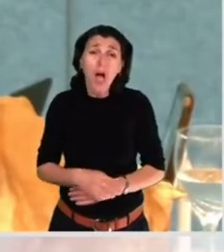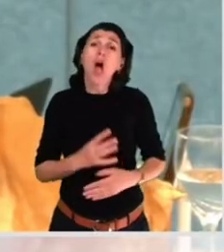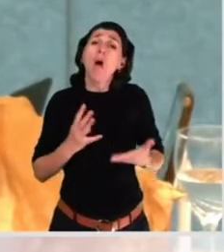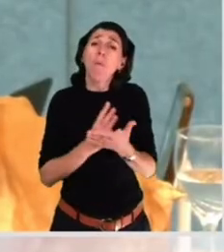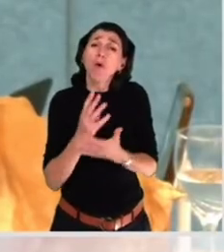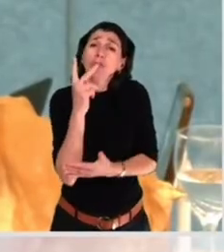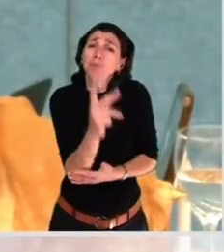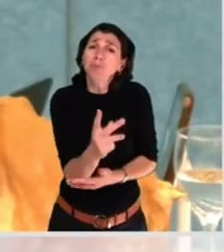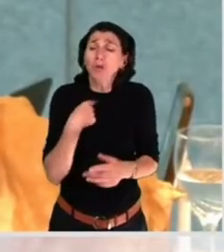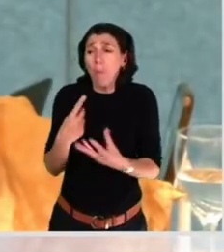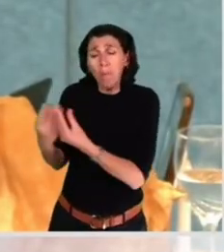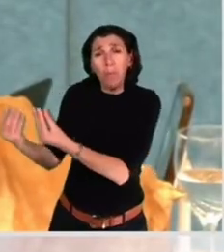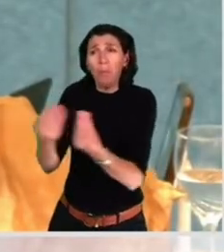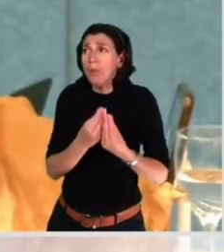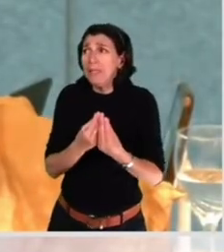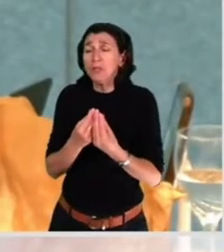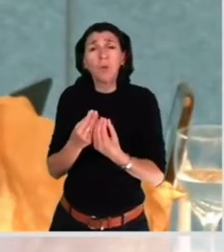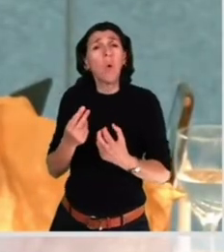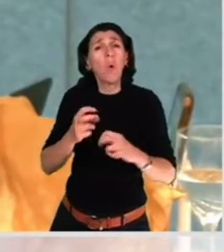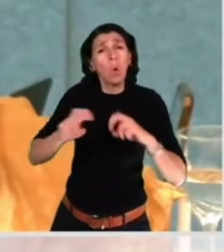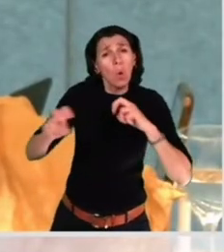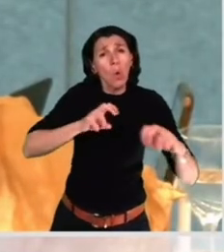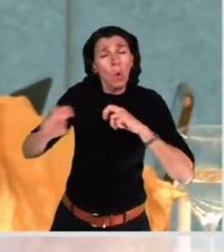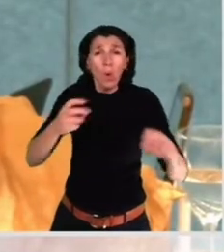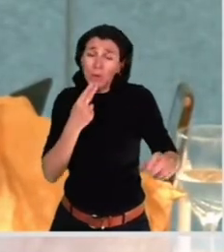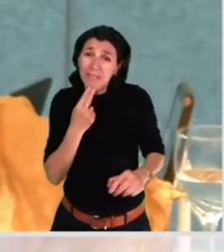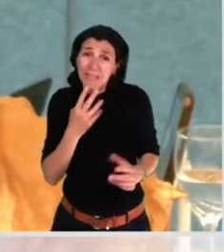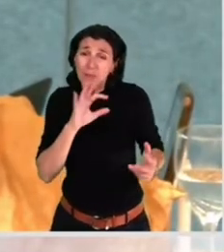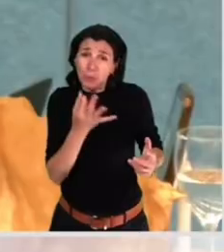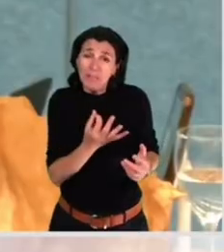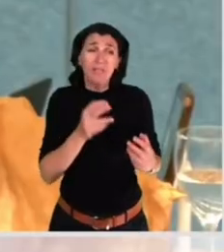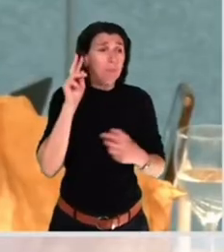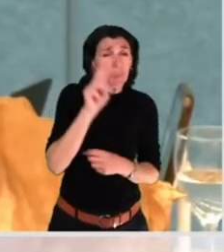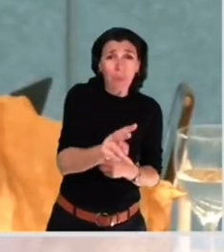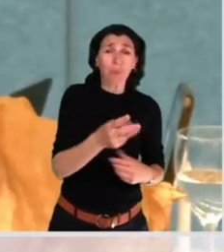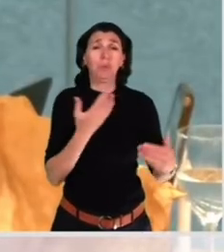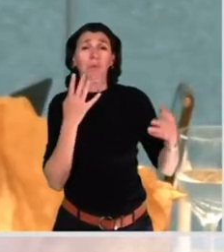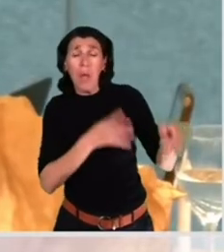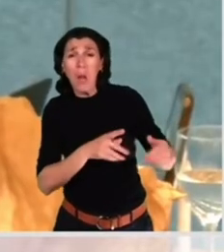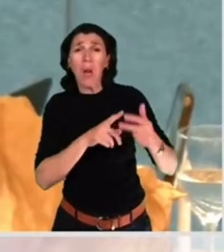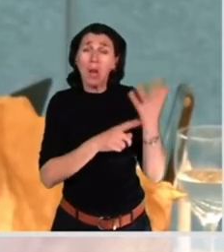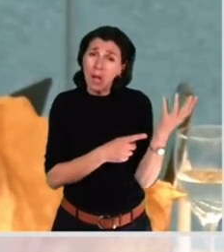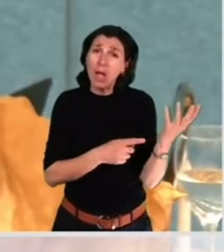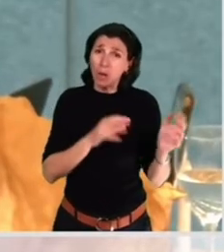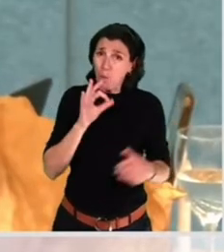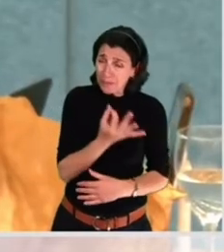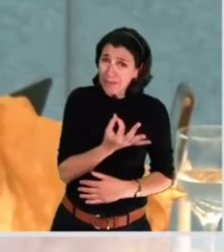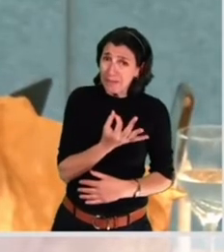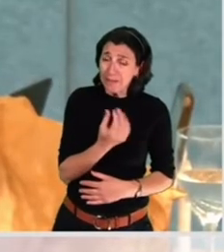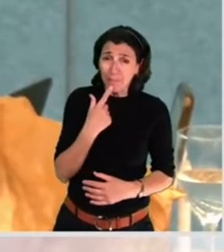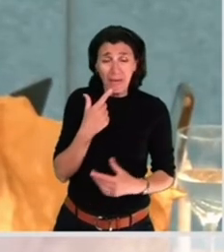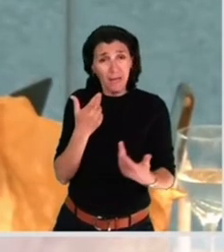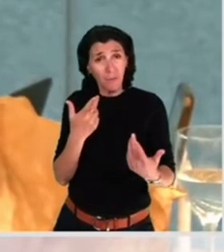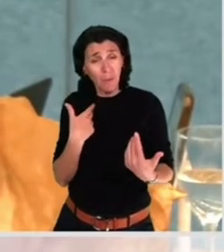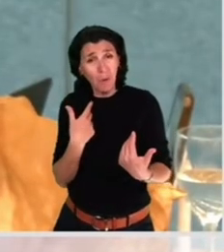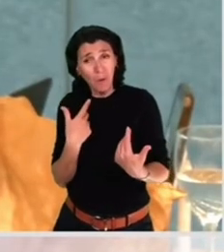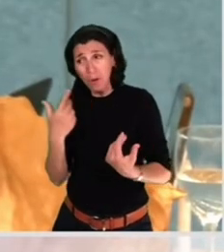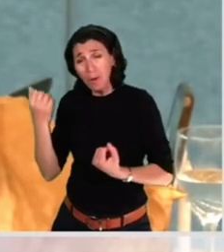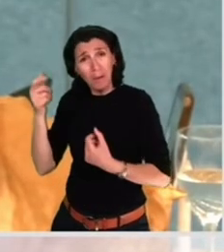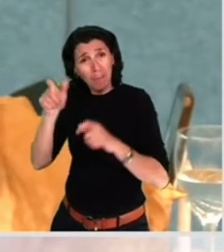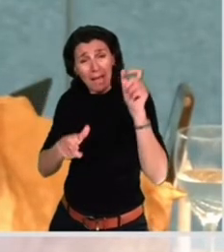la population à plus utiliser les transports en commun, vous donneriez aux habitants la possibilité de laisser leur voiture garée